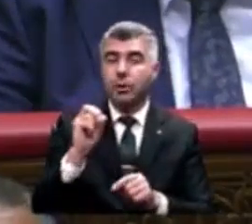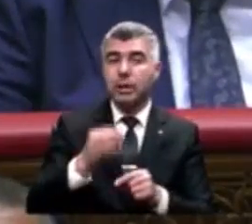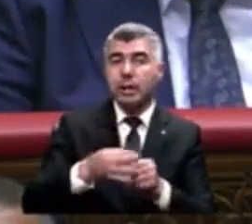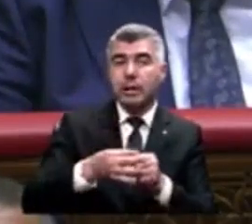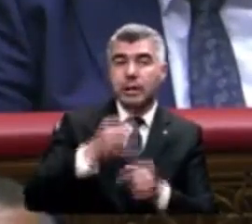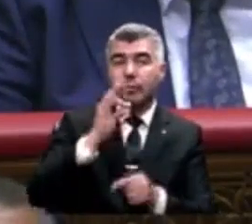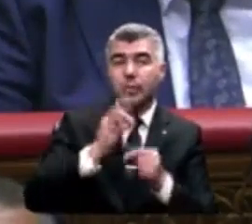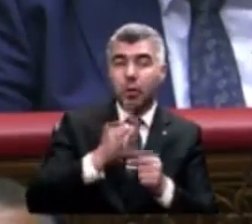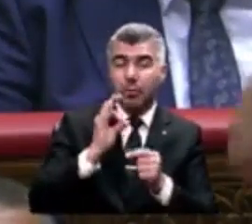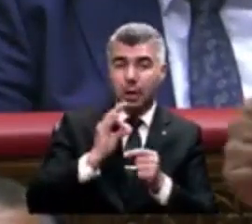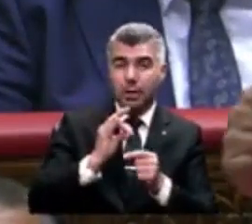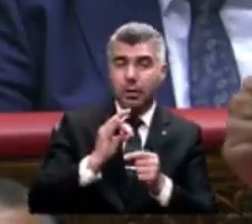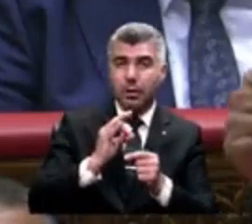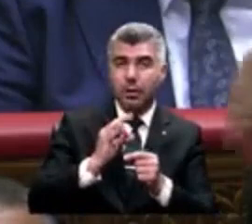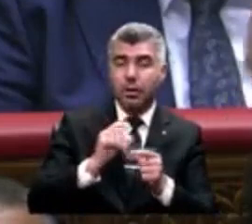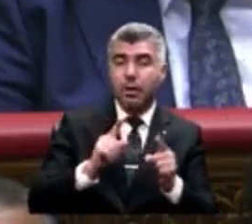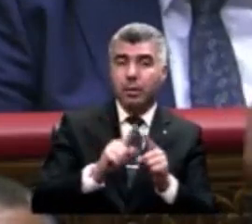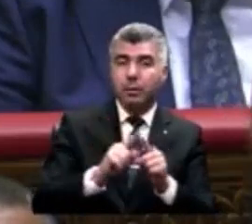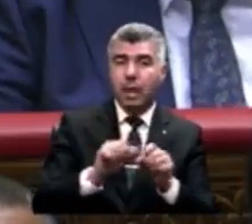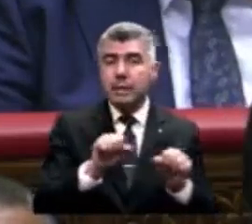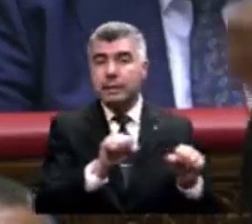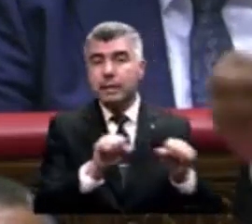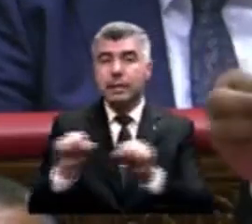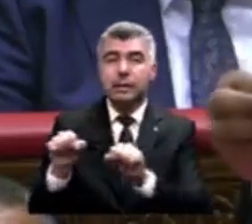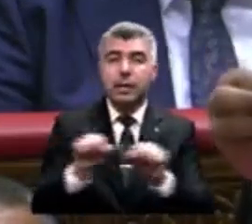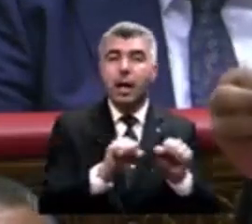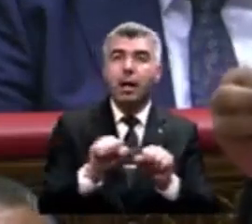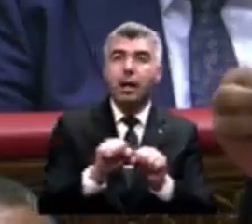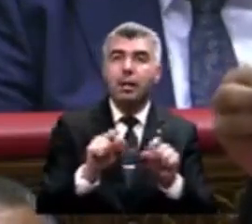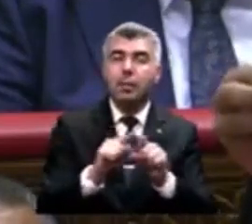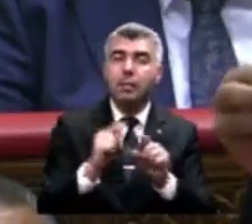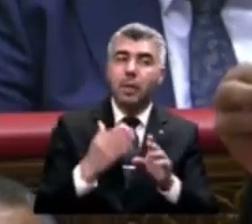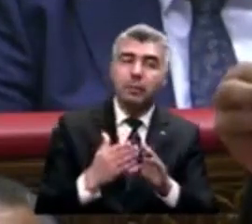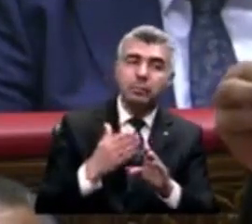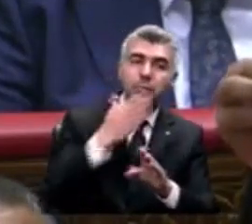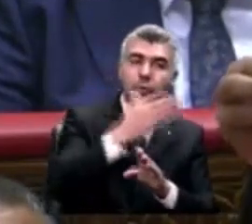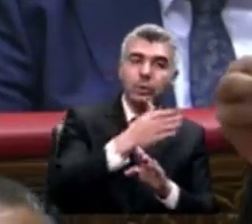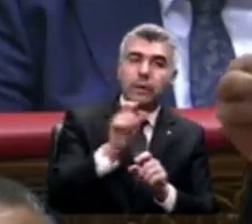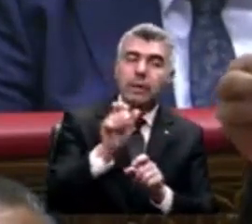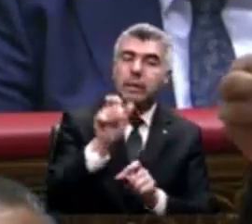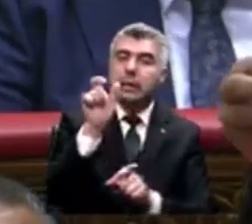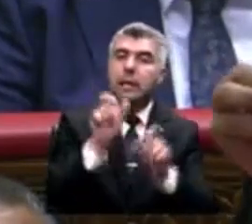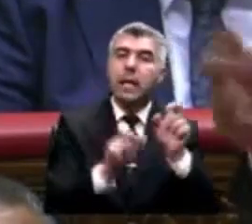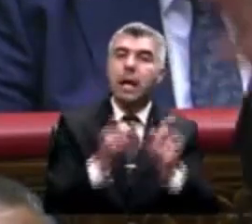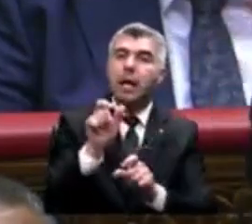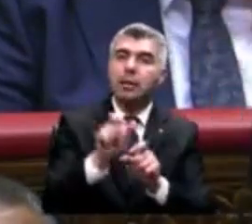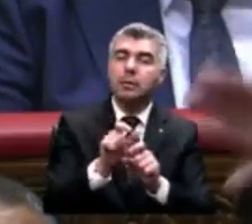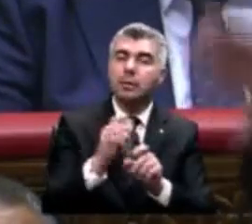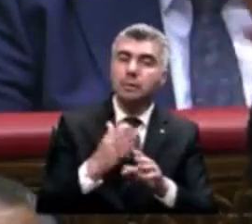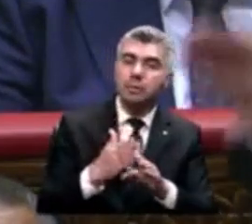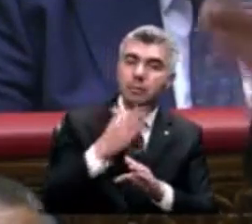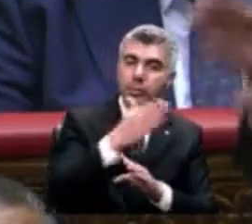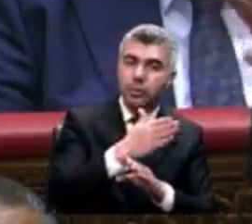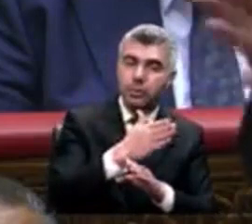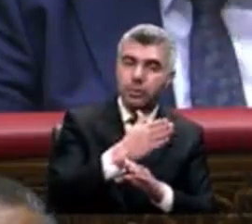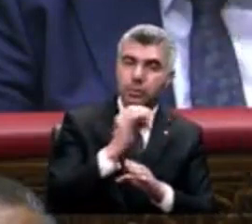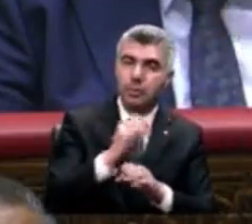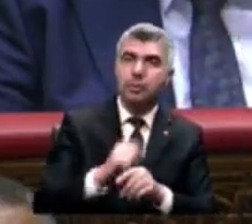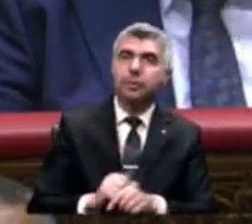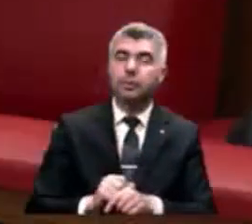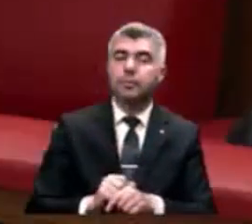ملي كان الاشكال الحقيقي ديال الزلزال، غادي تمشي تشوف الناس ديال اللي كانوا في سميتو اللي كانوا في